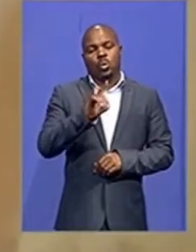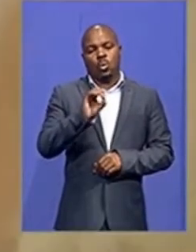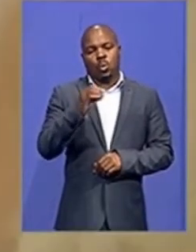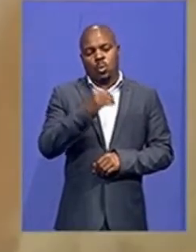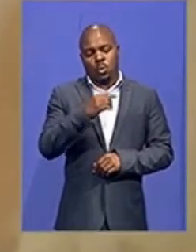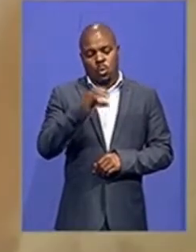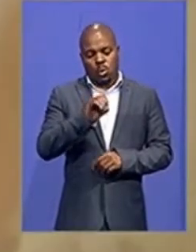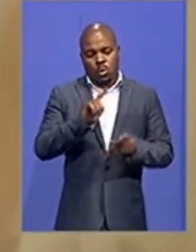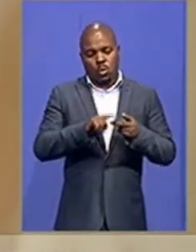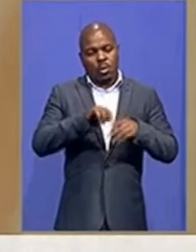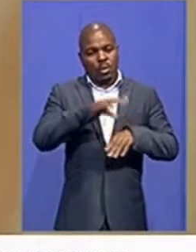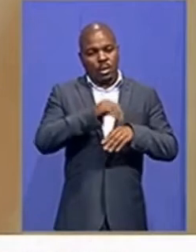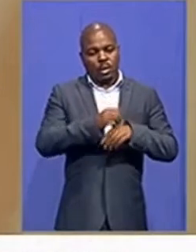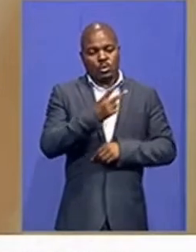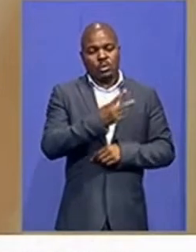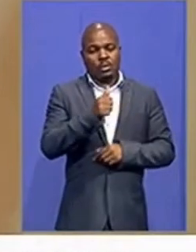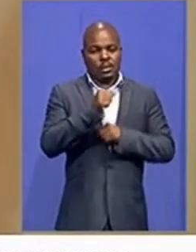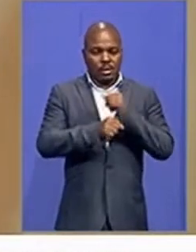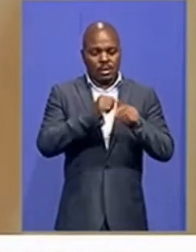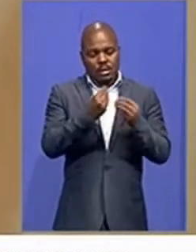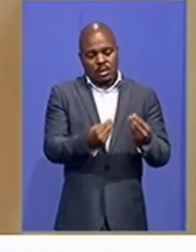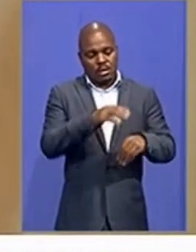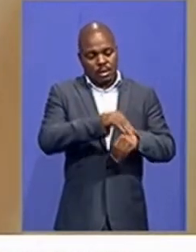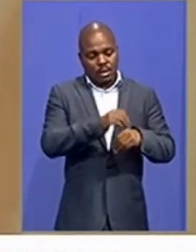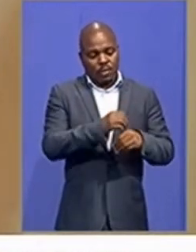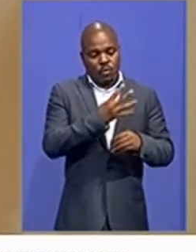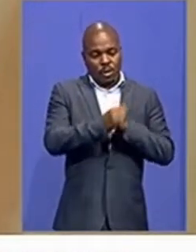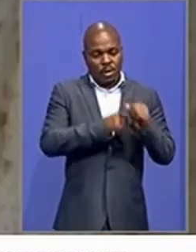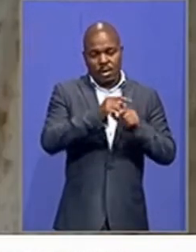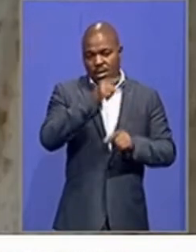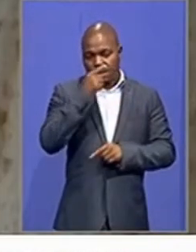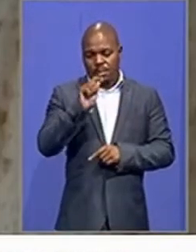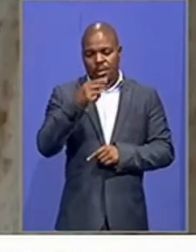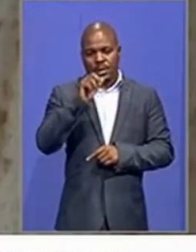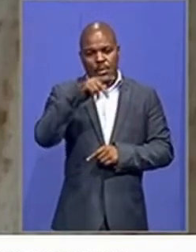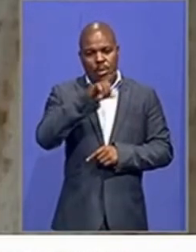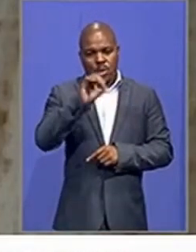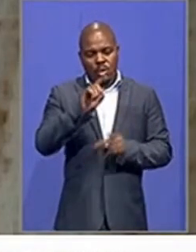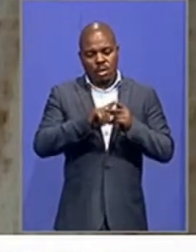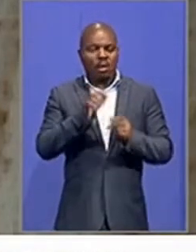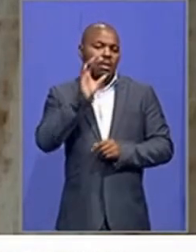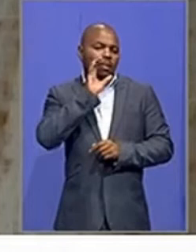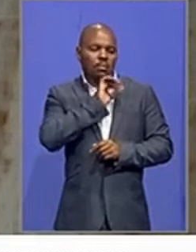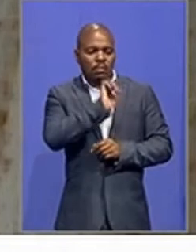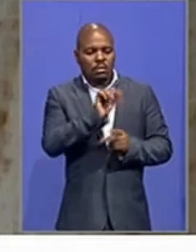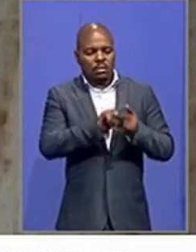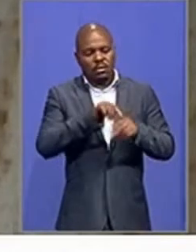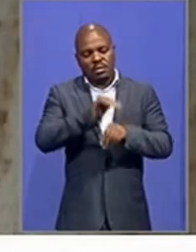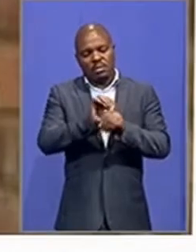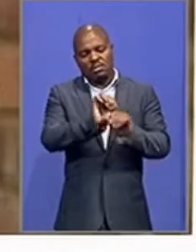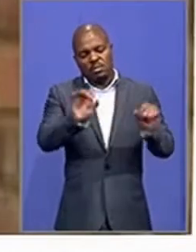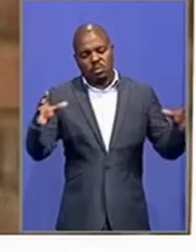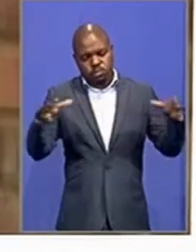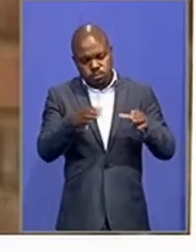tsamaile le morwa wa gagwe wa dingwaga di le 4 e bong Thapelo Tekenya mmogo le bontsalae le ditsalanyana tsa